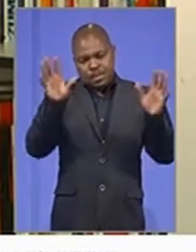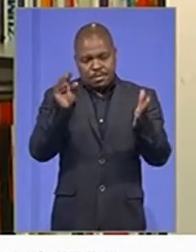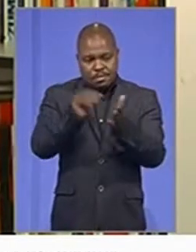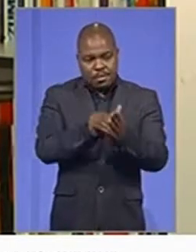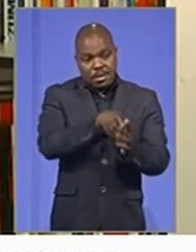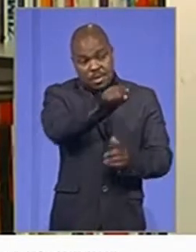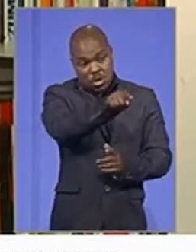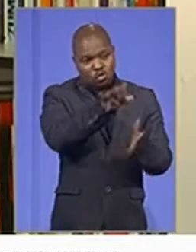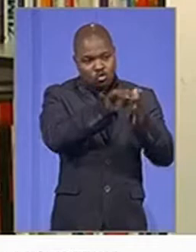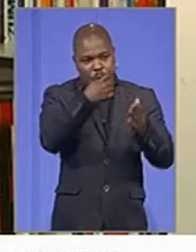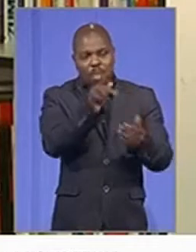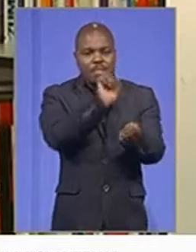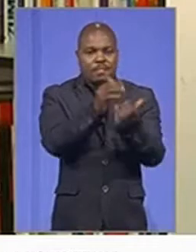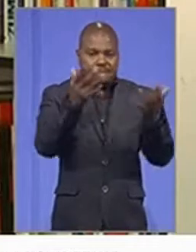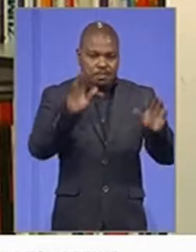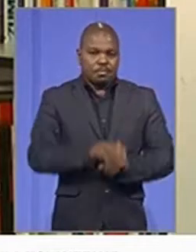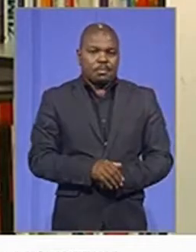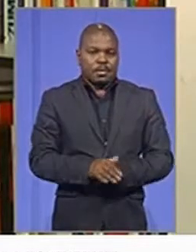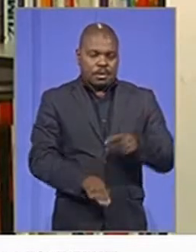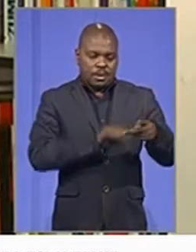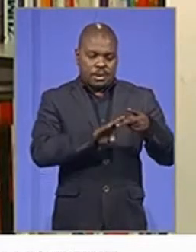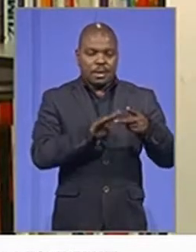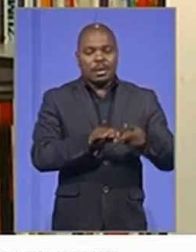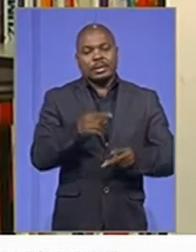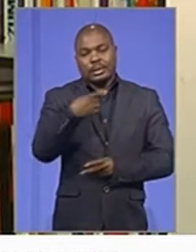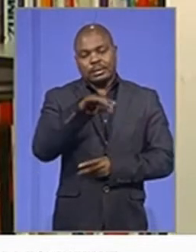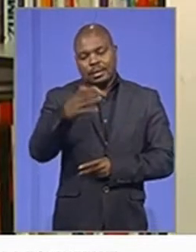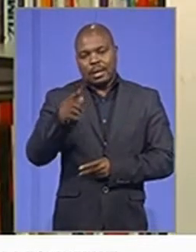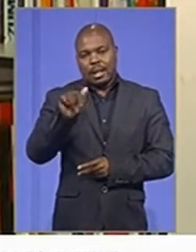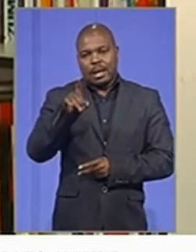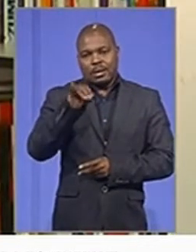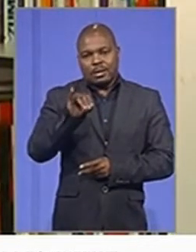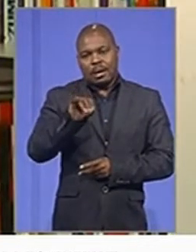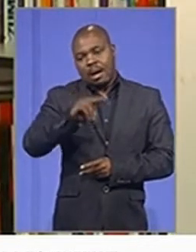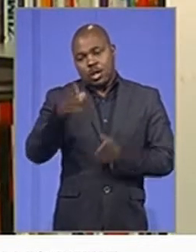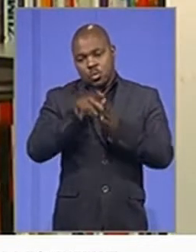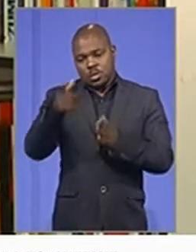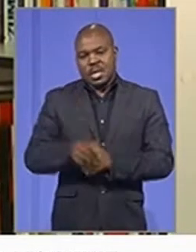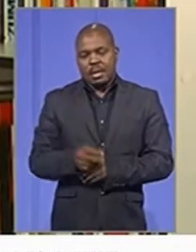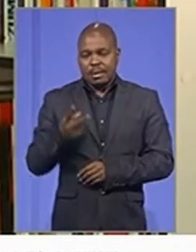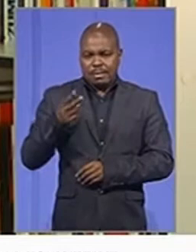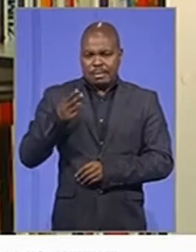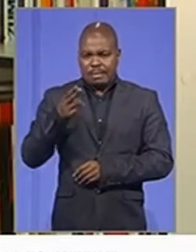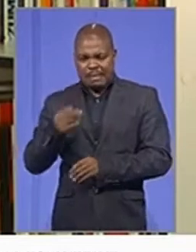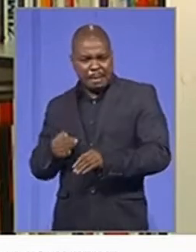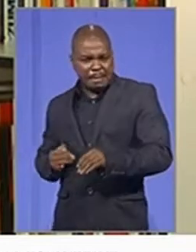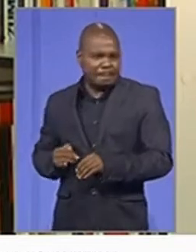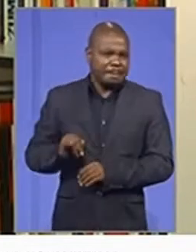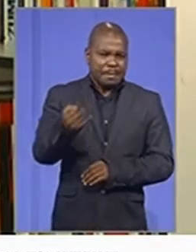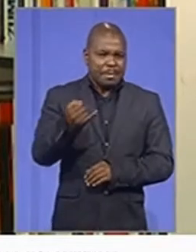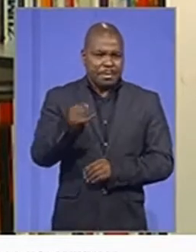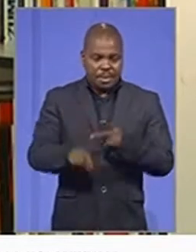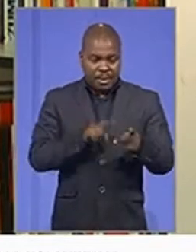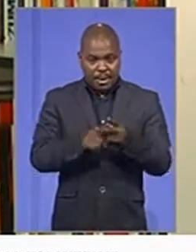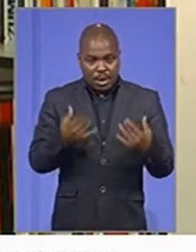tshweru morutwana o ka George Study morutwana mongwe o tlhabile o mongwe ka sekero morutwana o kulela le